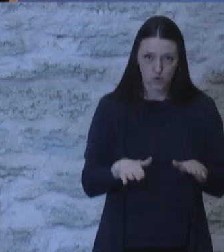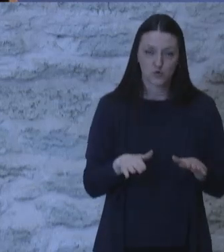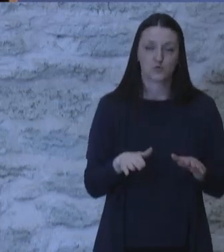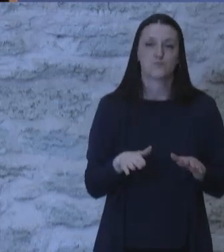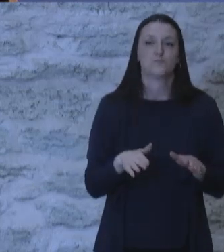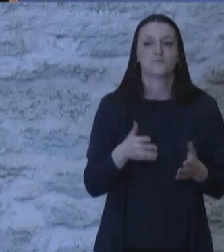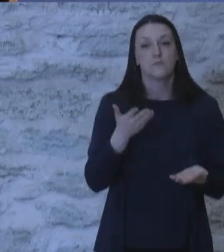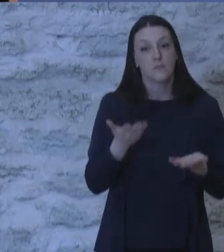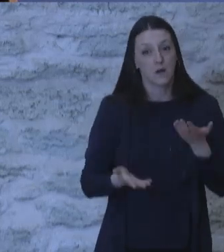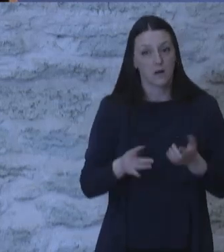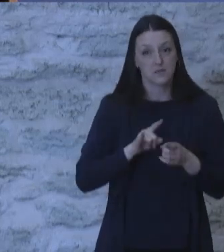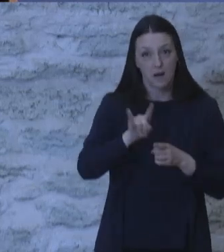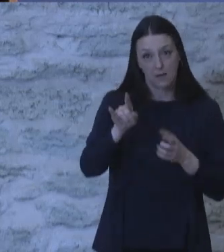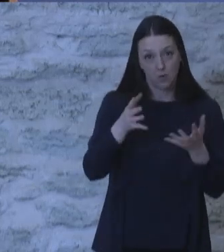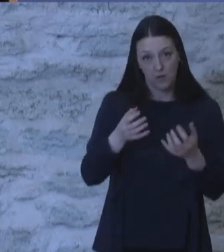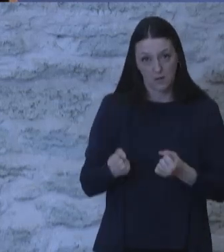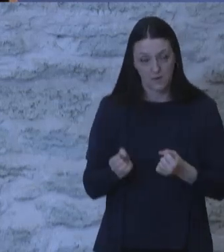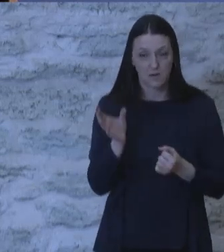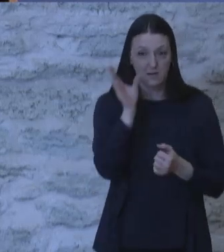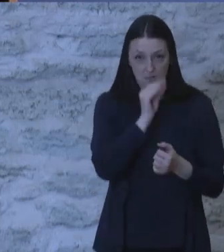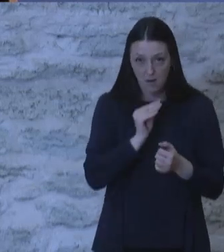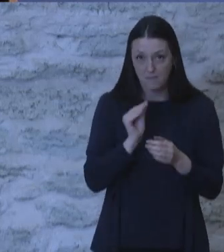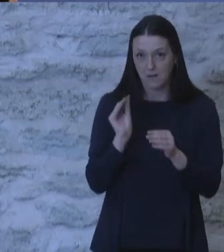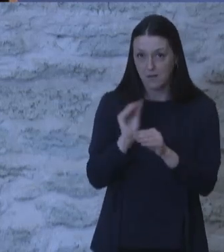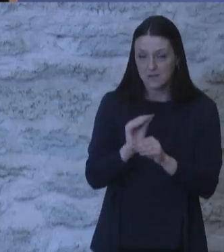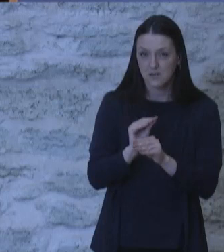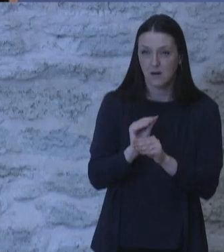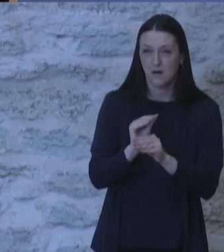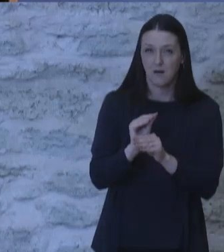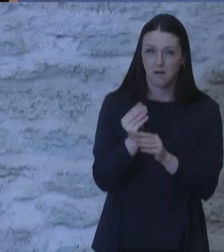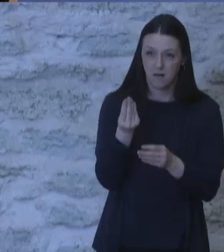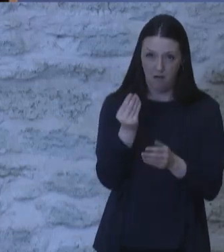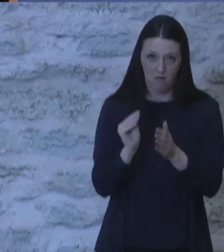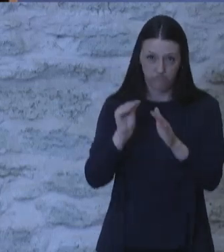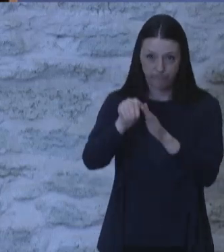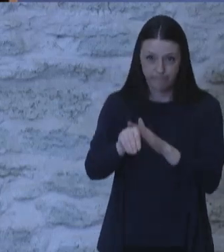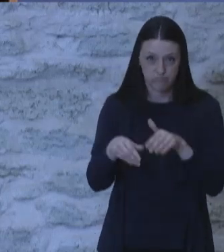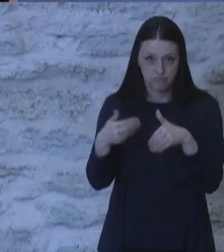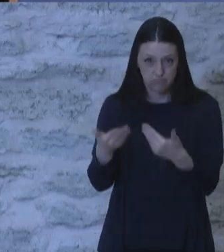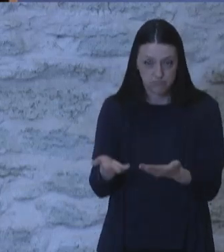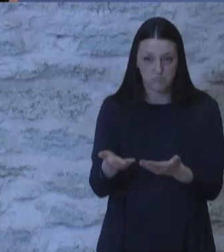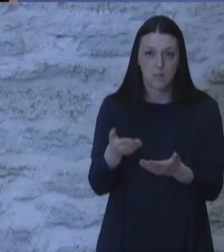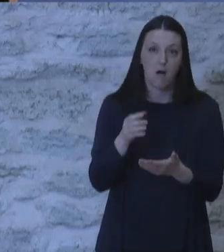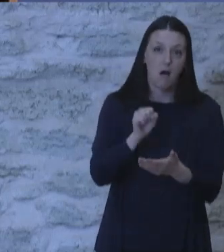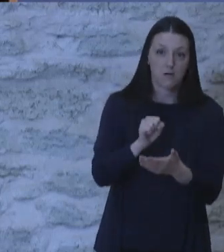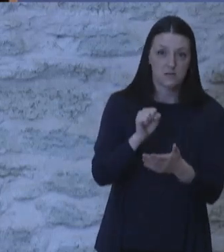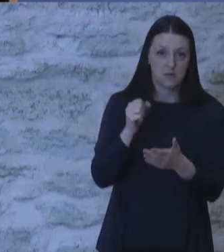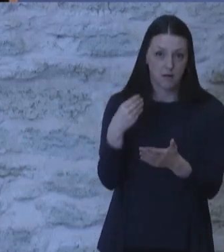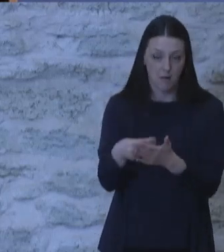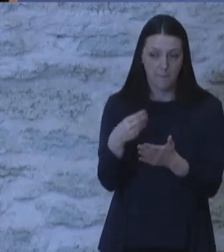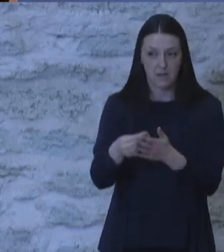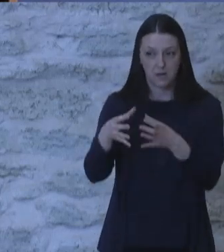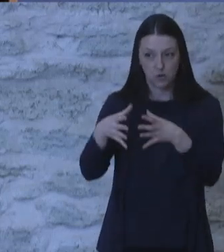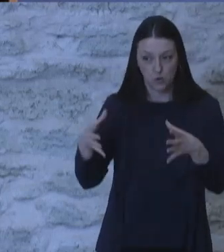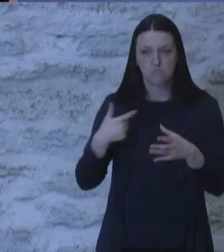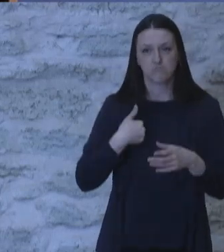kas lennuettevõtet saavad täiendavad kapitali, siis akse kapitali suurendamist, mina